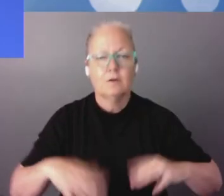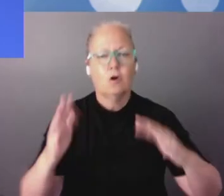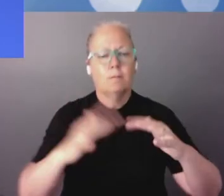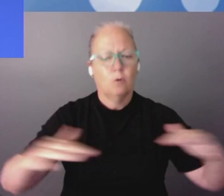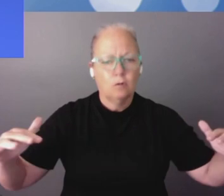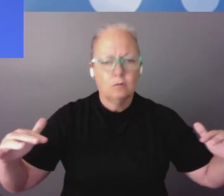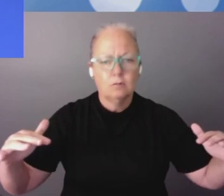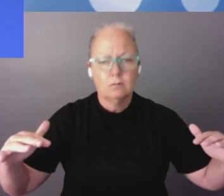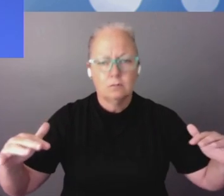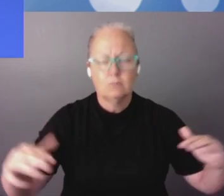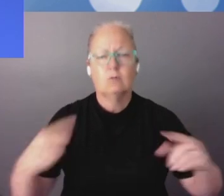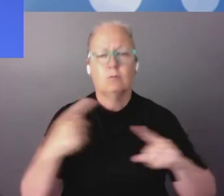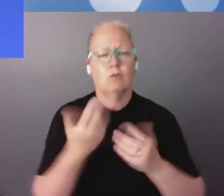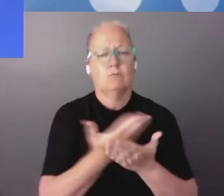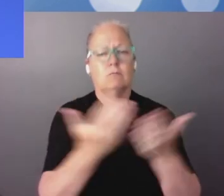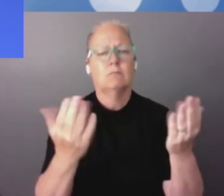很久以来，